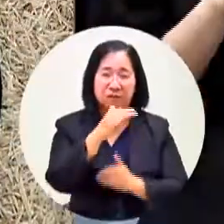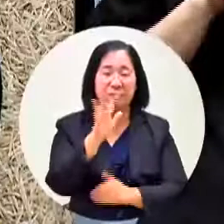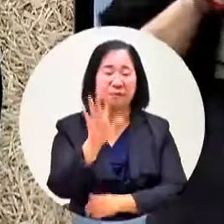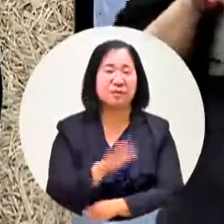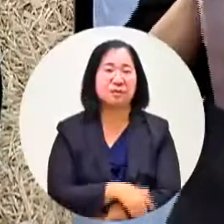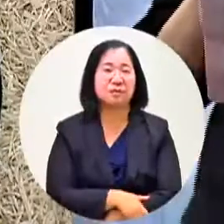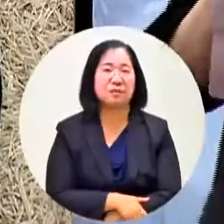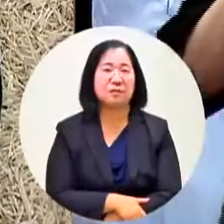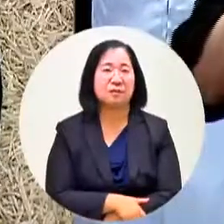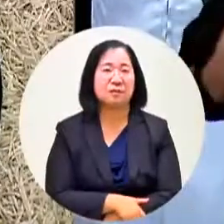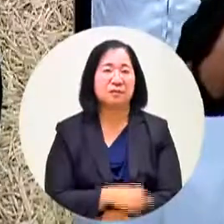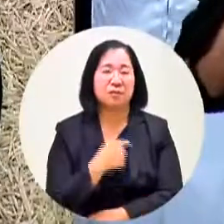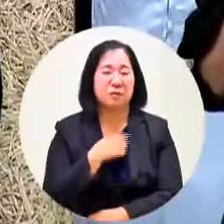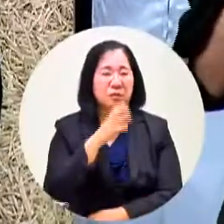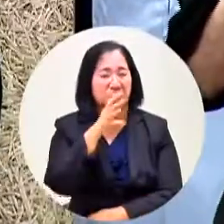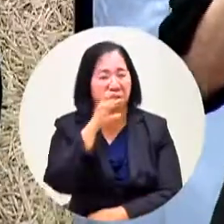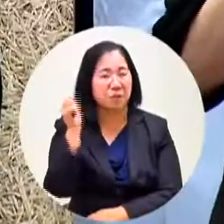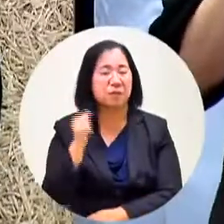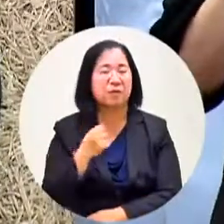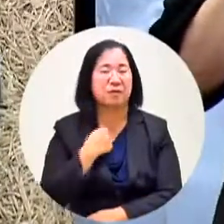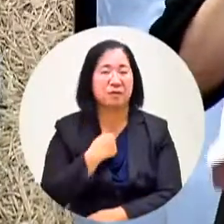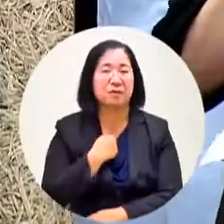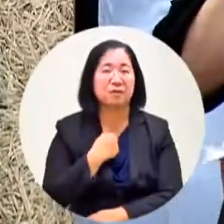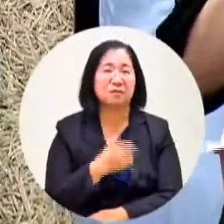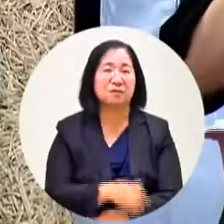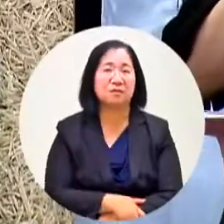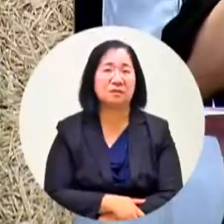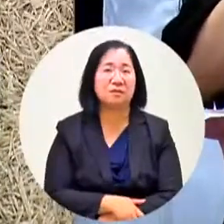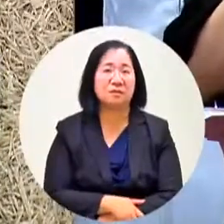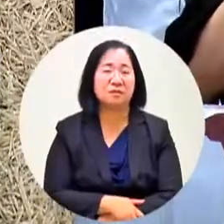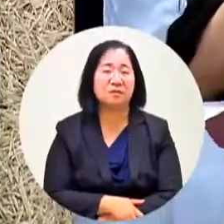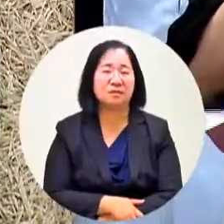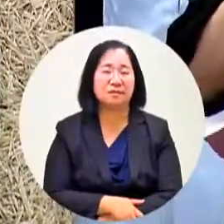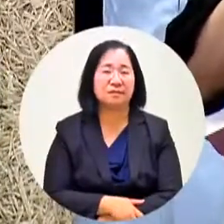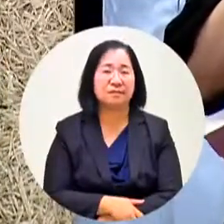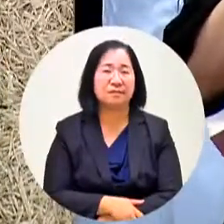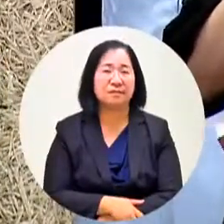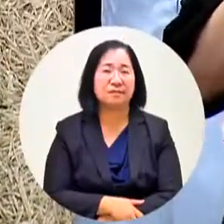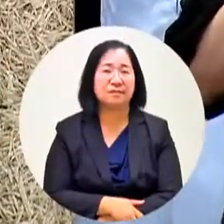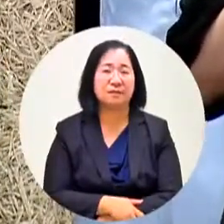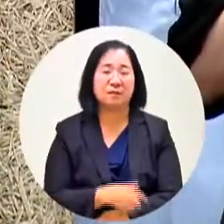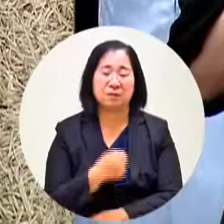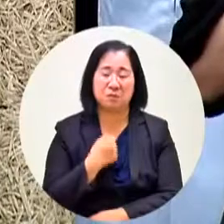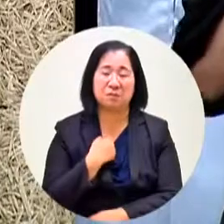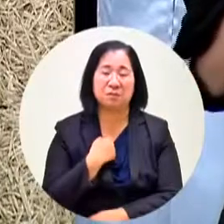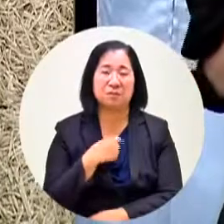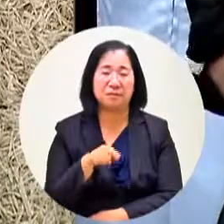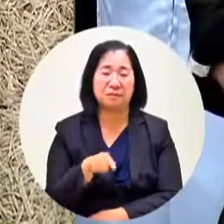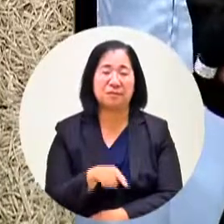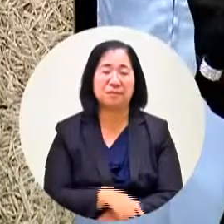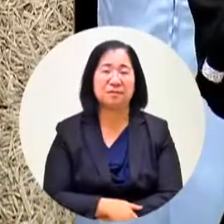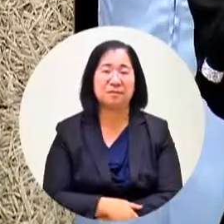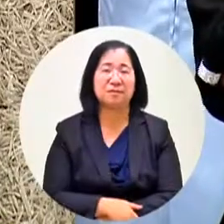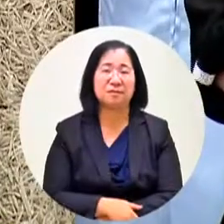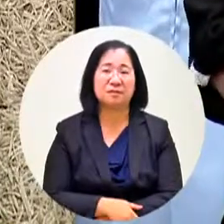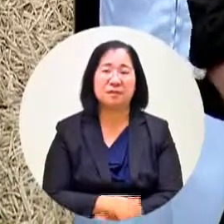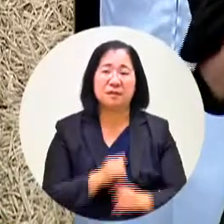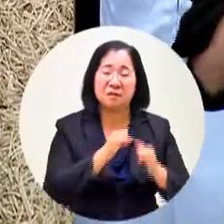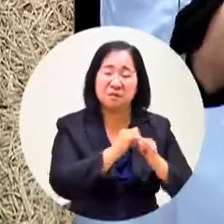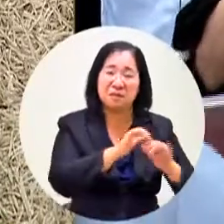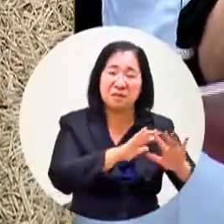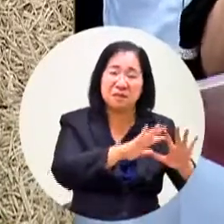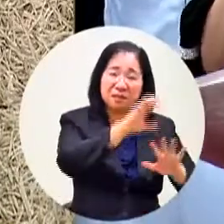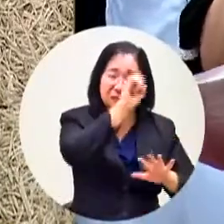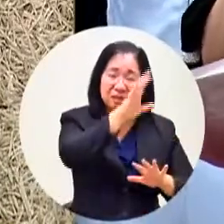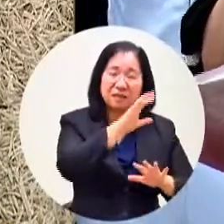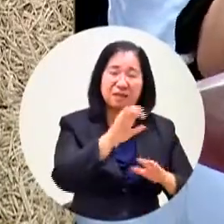关，对吧？那么请问你，他有没有付费呢？还是是用公帑支付呢？还是免费使用呢？这个部